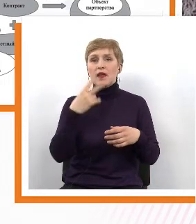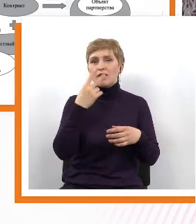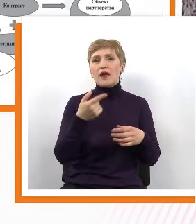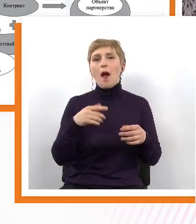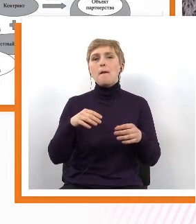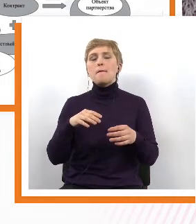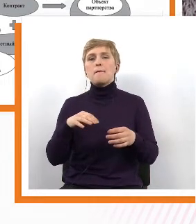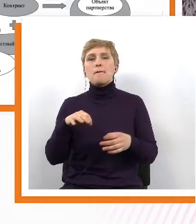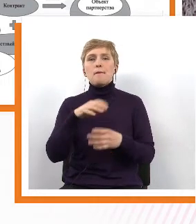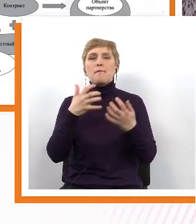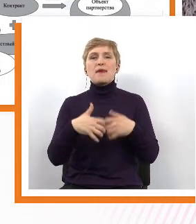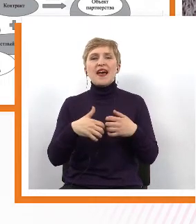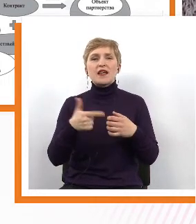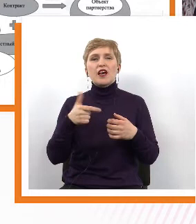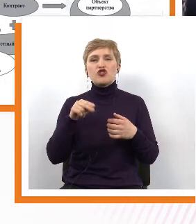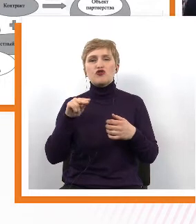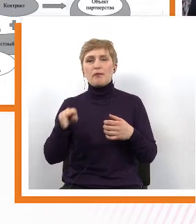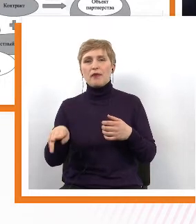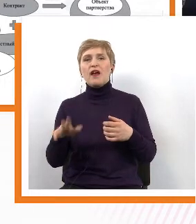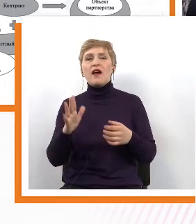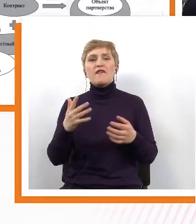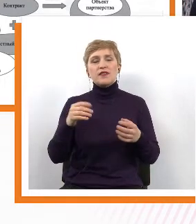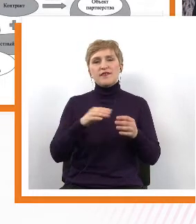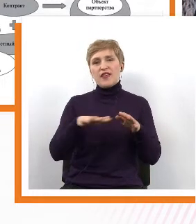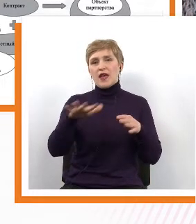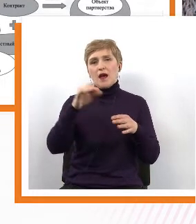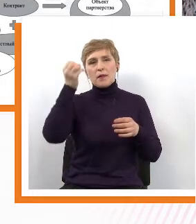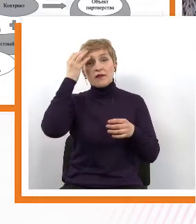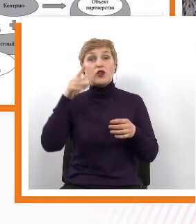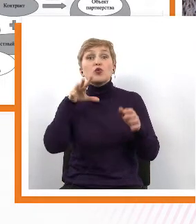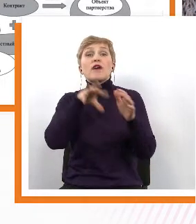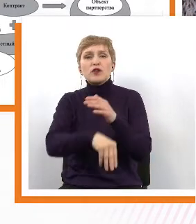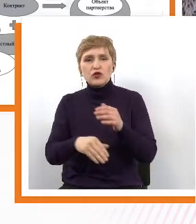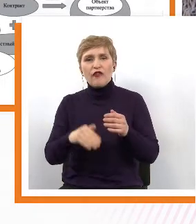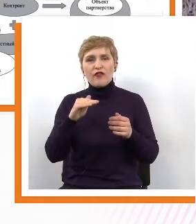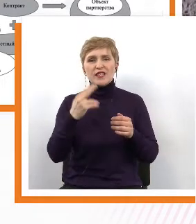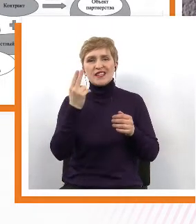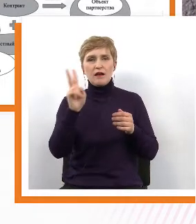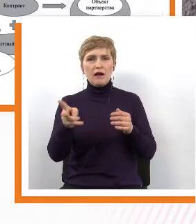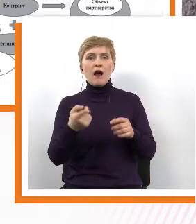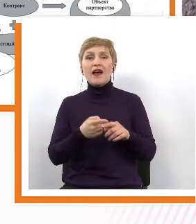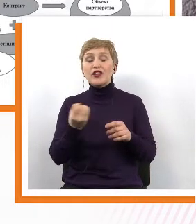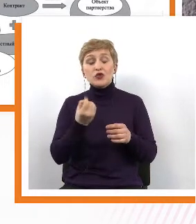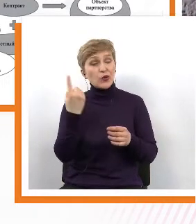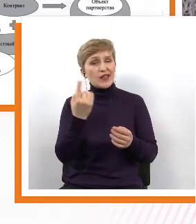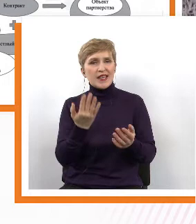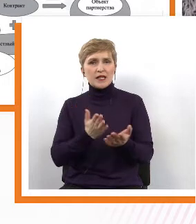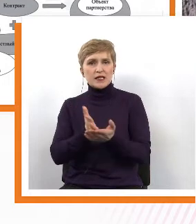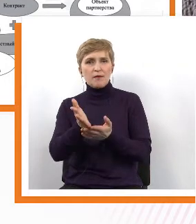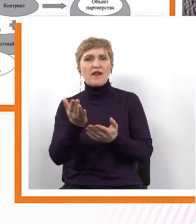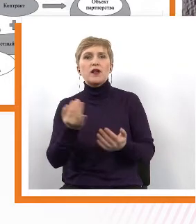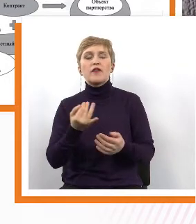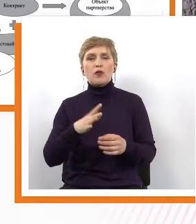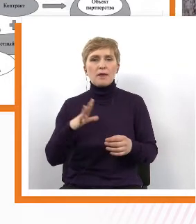сфере образования, он же проработан. И в этот механизм включены ФЦК. То есть это еще одно интересное направление, в котором было бы